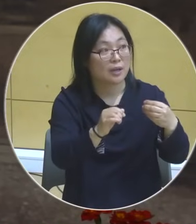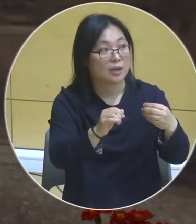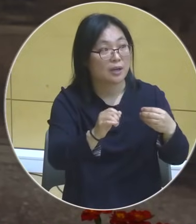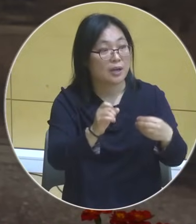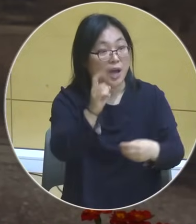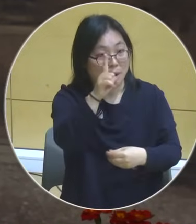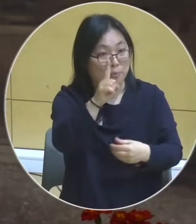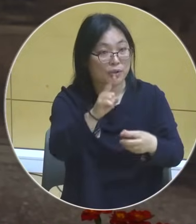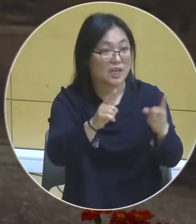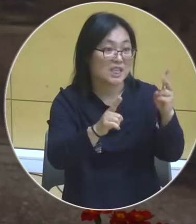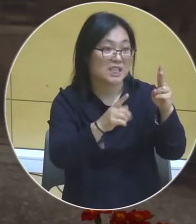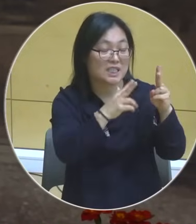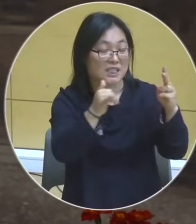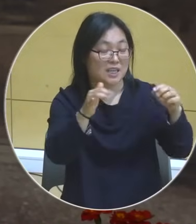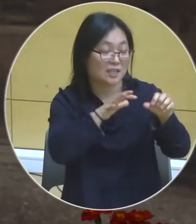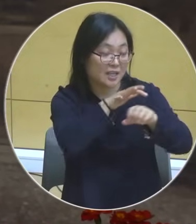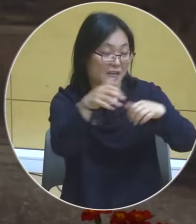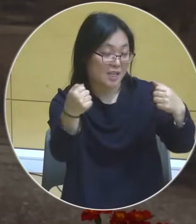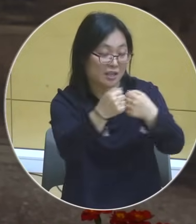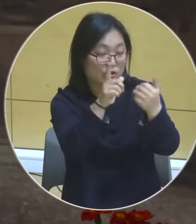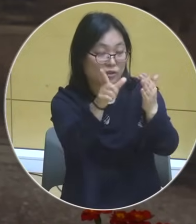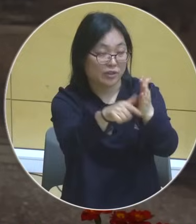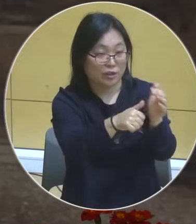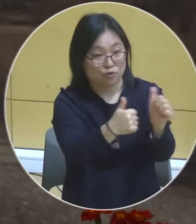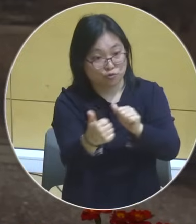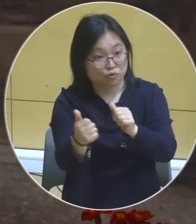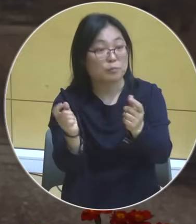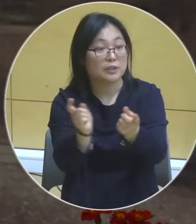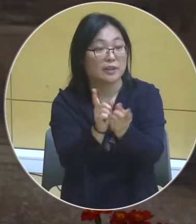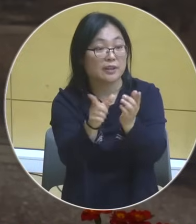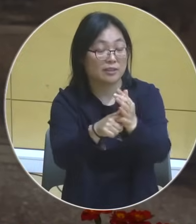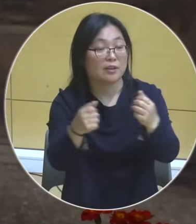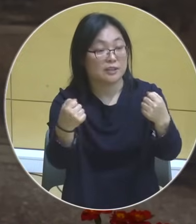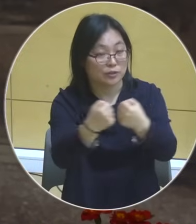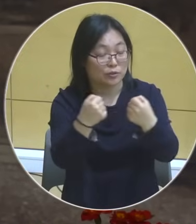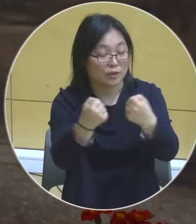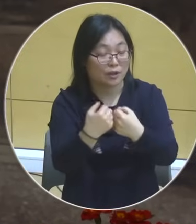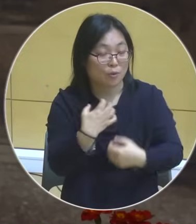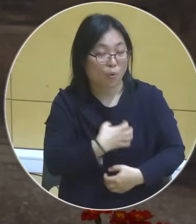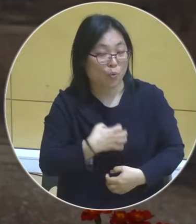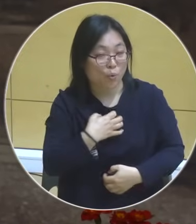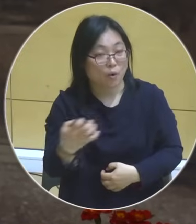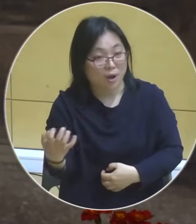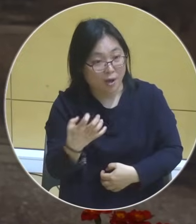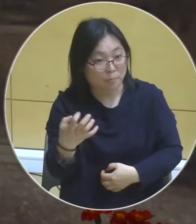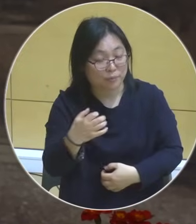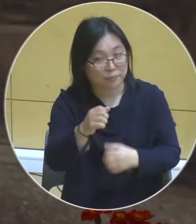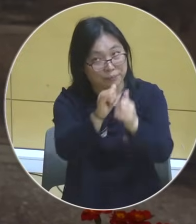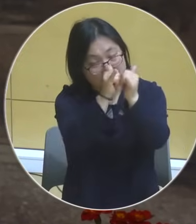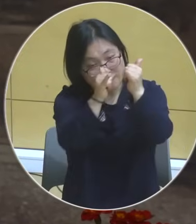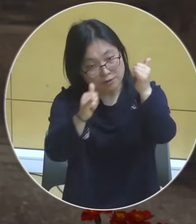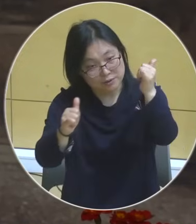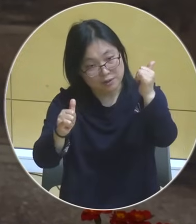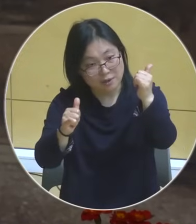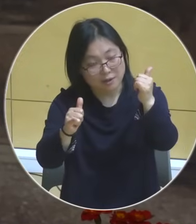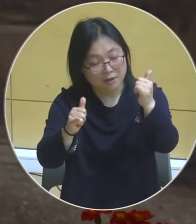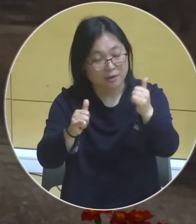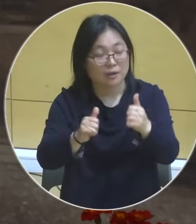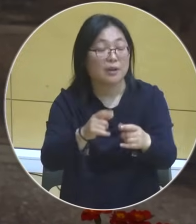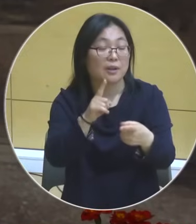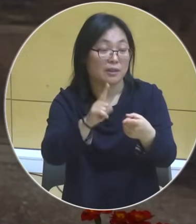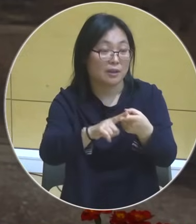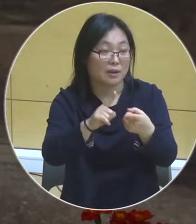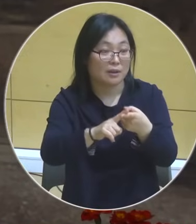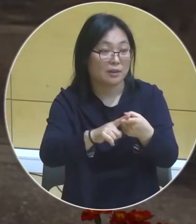한꺼번에 2차 대전 죽음을 당했던, 바로 전쟁의 고통과 아픔을 겪은 그 전쟁 역사적인 정체성을 갖고